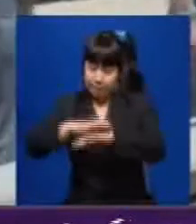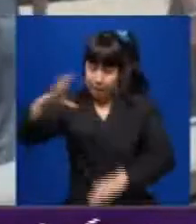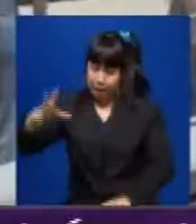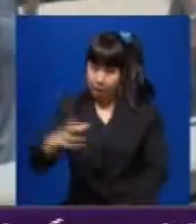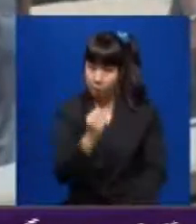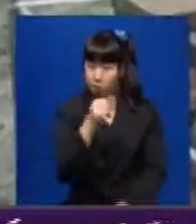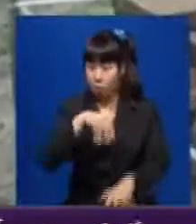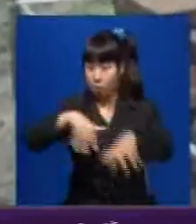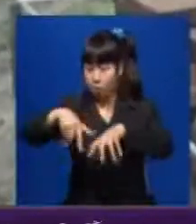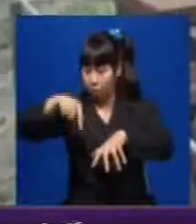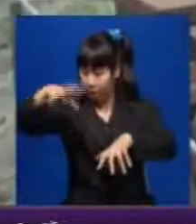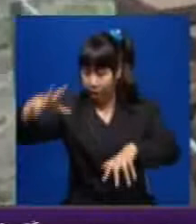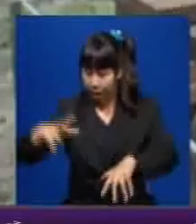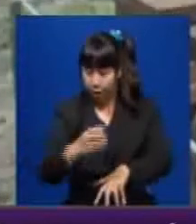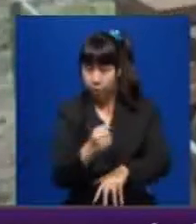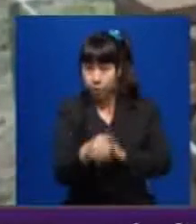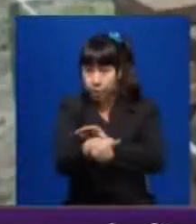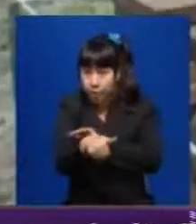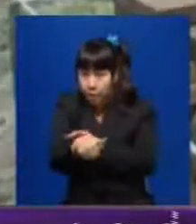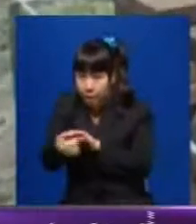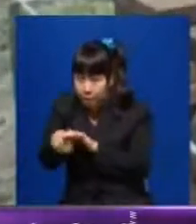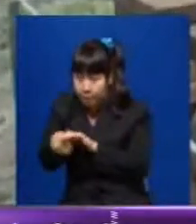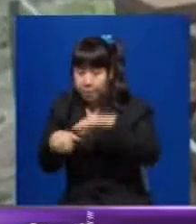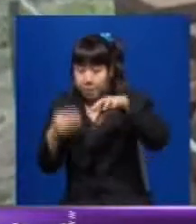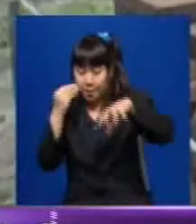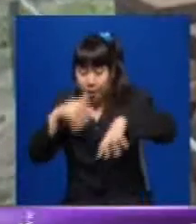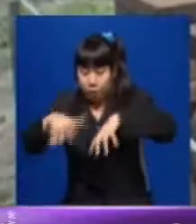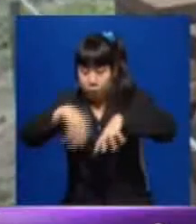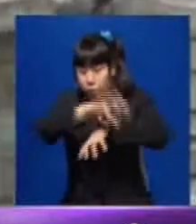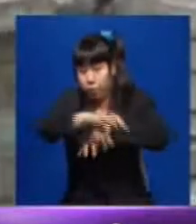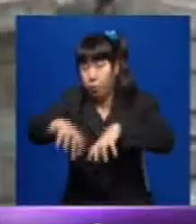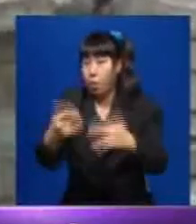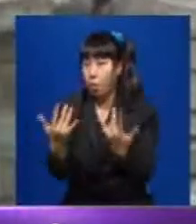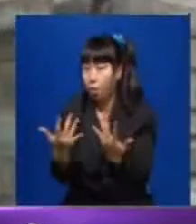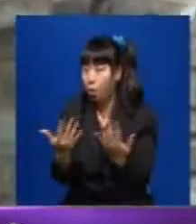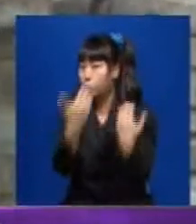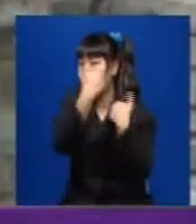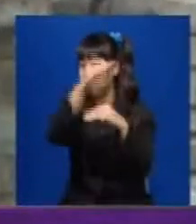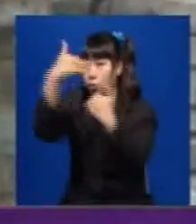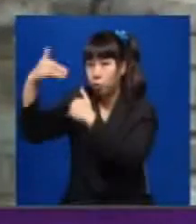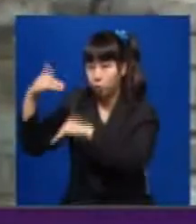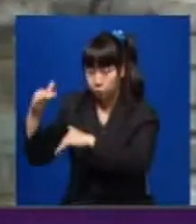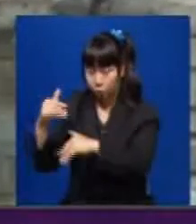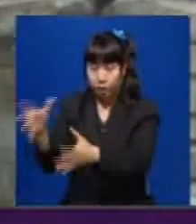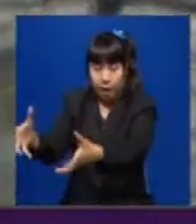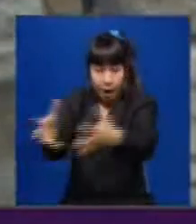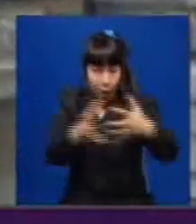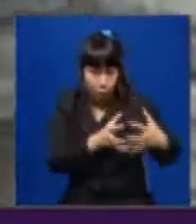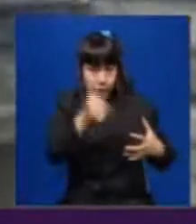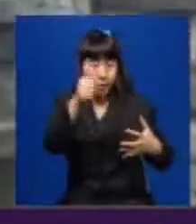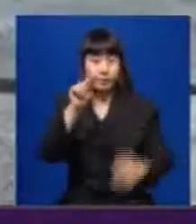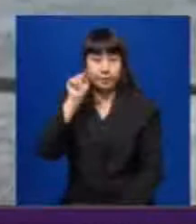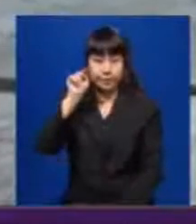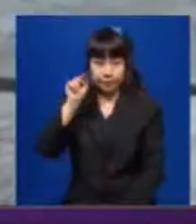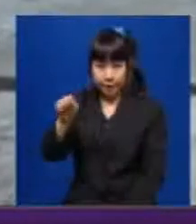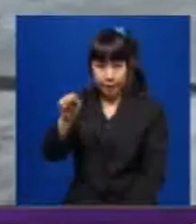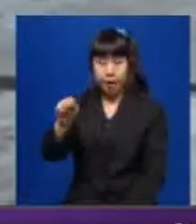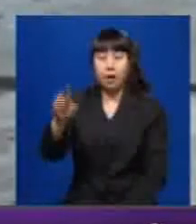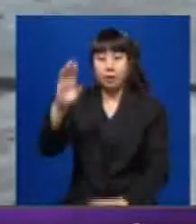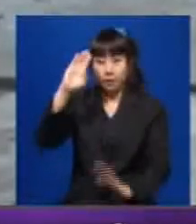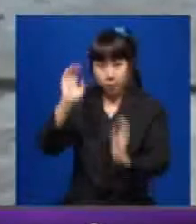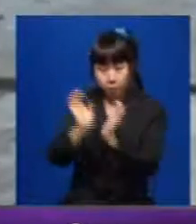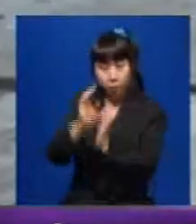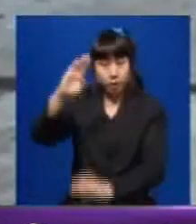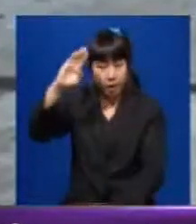ชาวบ้านในพื้นที่ซึ่งนำไปซุกซ่อนไว้รอบๆหมู่บ้านเพื่อรอการเคลื่อนย้ายพร้อมสั่งการกำชับให้เจ้าหน้าที่ระดม